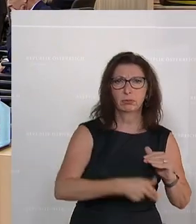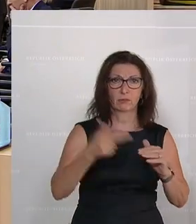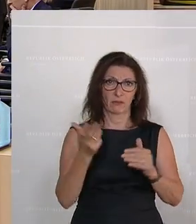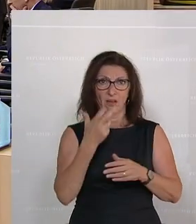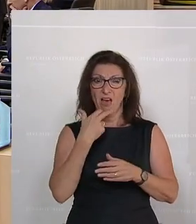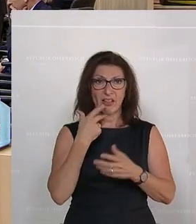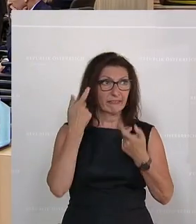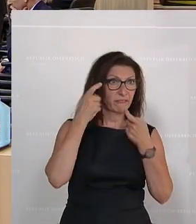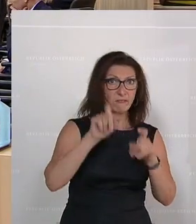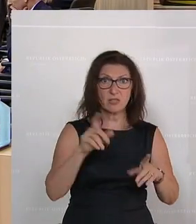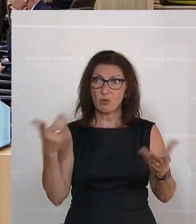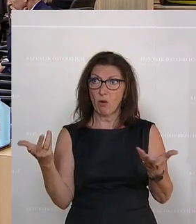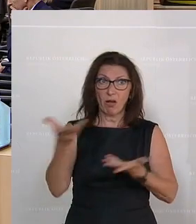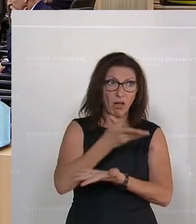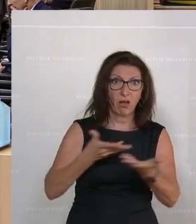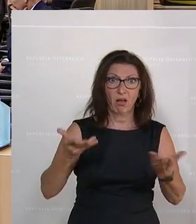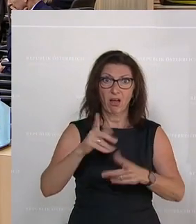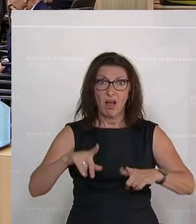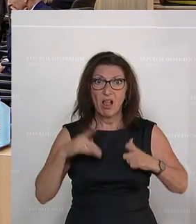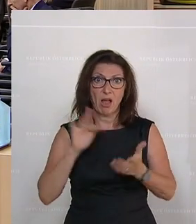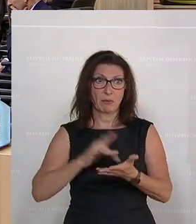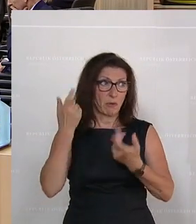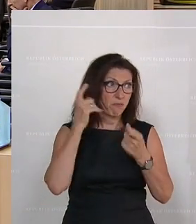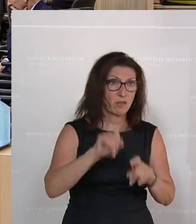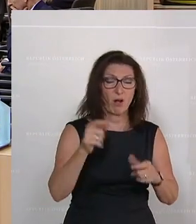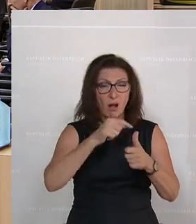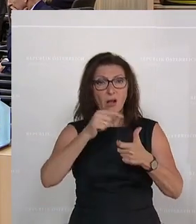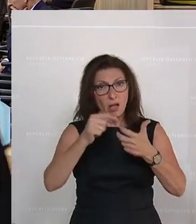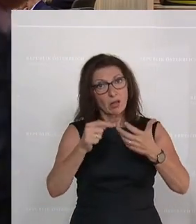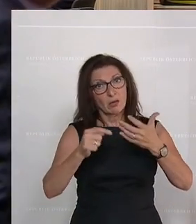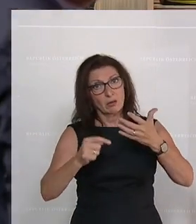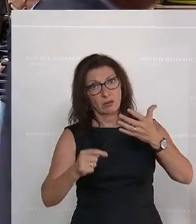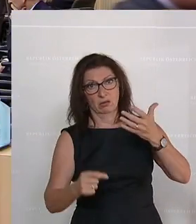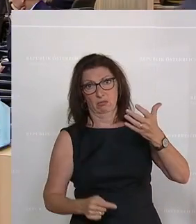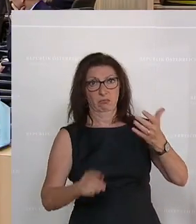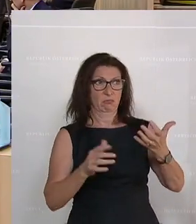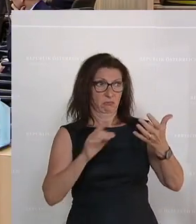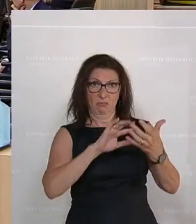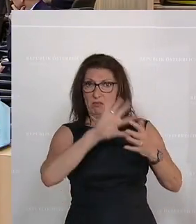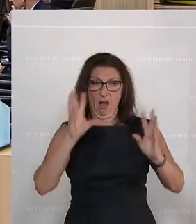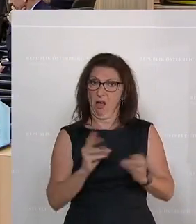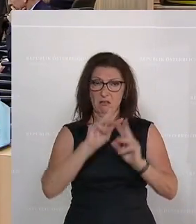georg straße am wort er ist präsident des österreichischen bauernbundes abgeordnete der övp